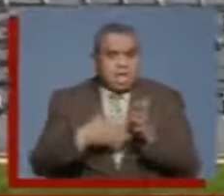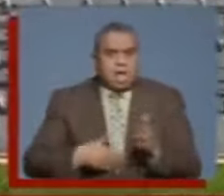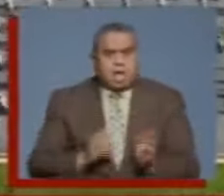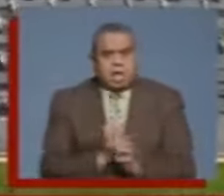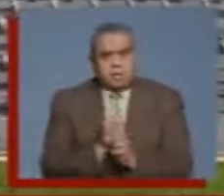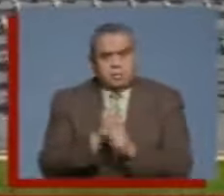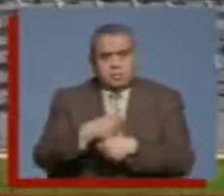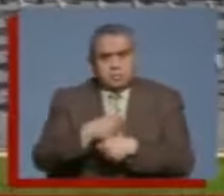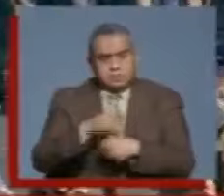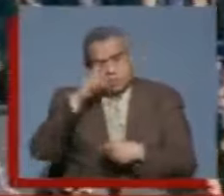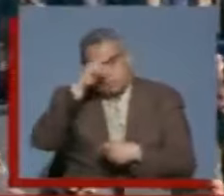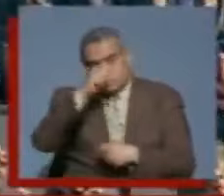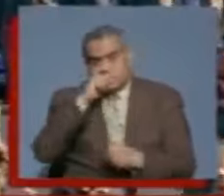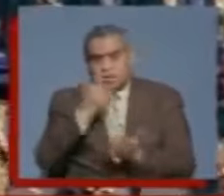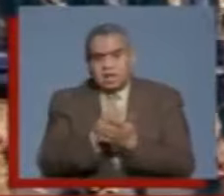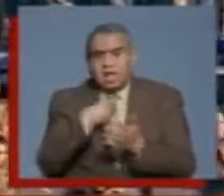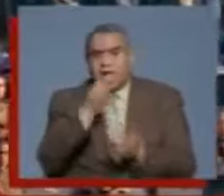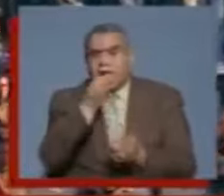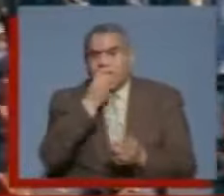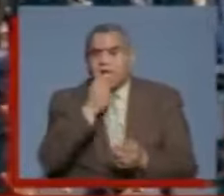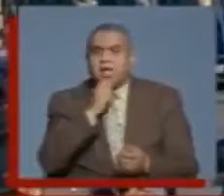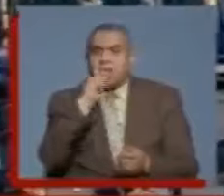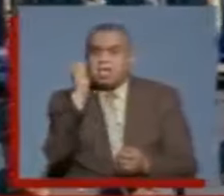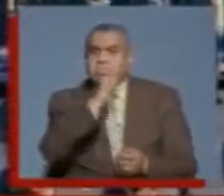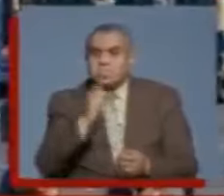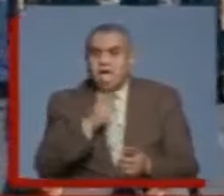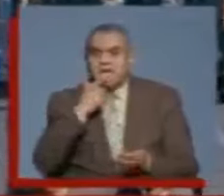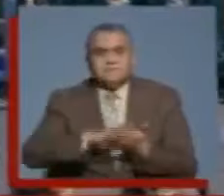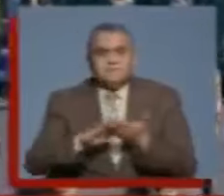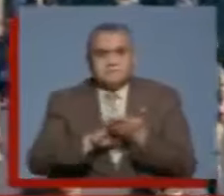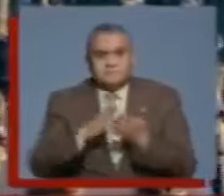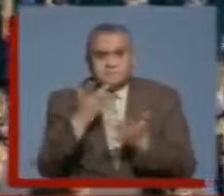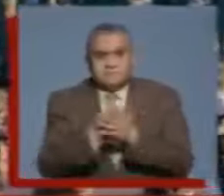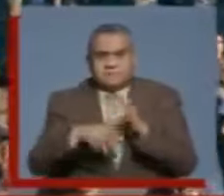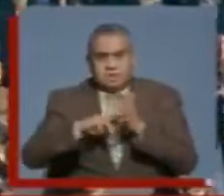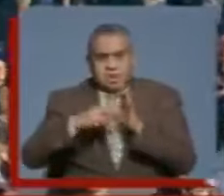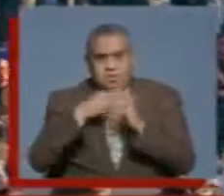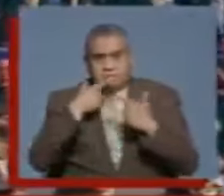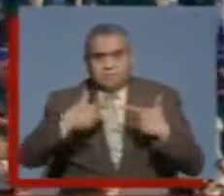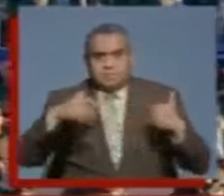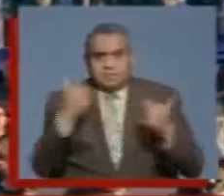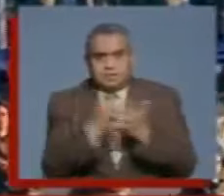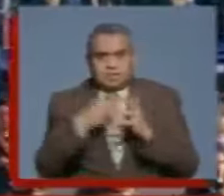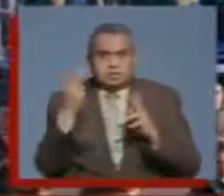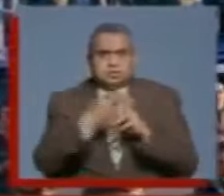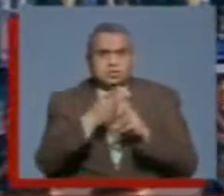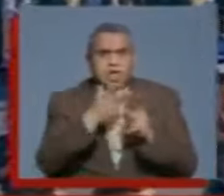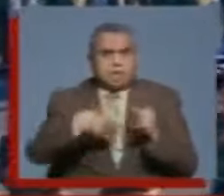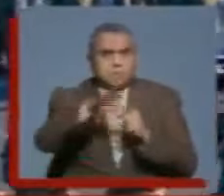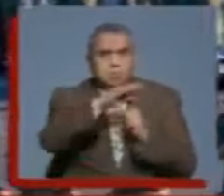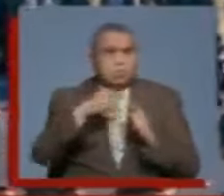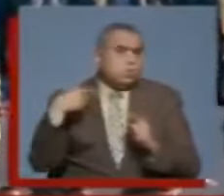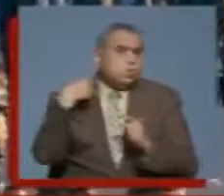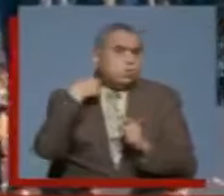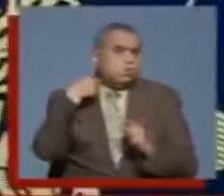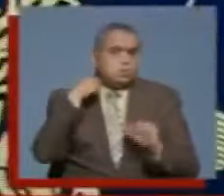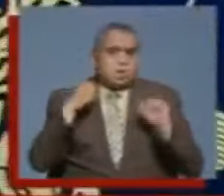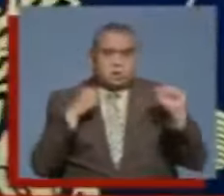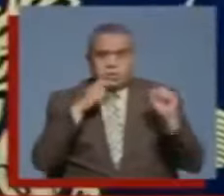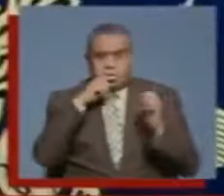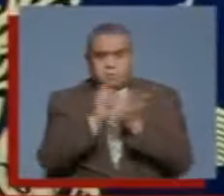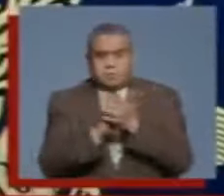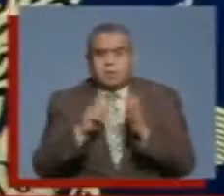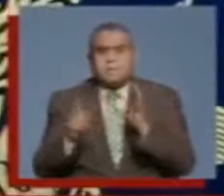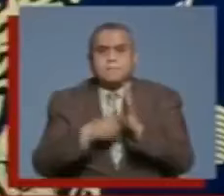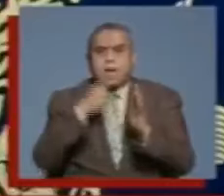واستخدام غذاء كسلاح آخر في مواجهة المدنيين الأبرياء، وده إحنا حذرنا منه من الأول